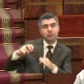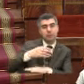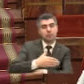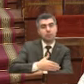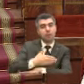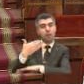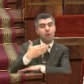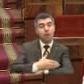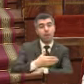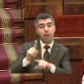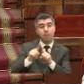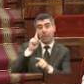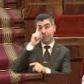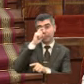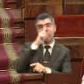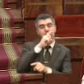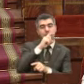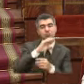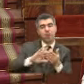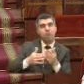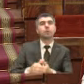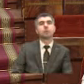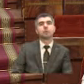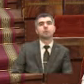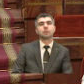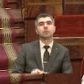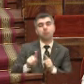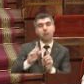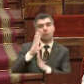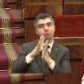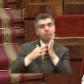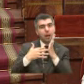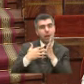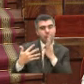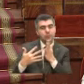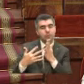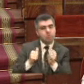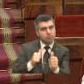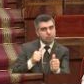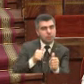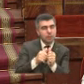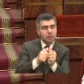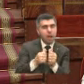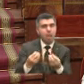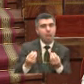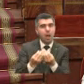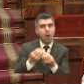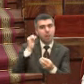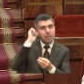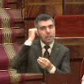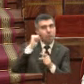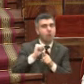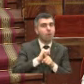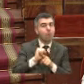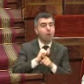للمخاطر كثيرة جدا من هذه الناحية، وبالتالي خاصها برنامج وخاصها مصاحبة وخاصها تكوين خاص. السيد